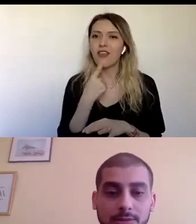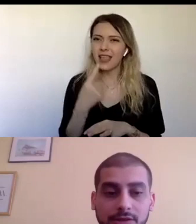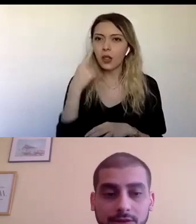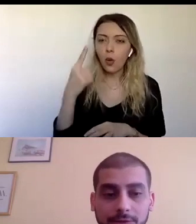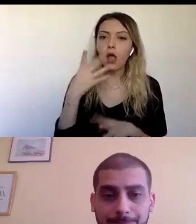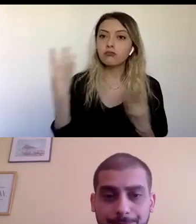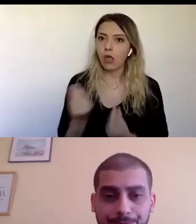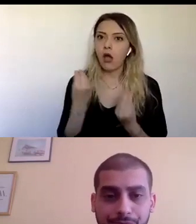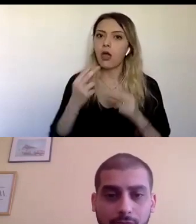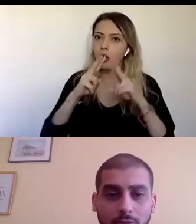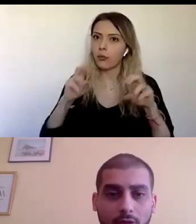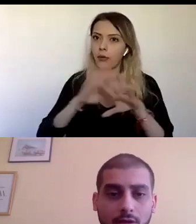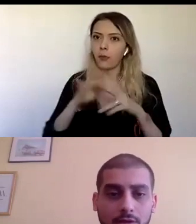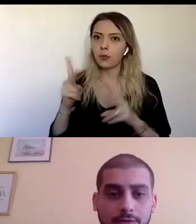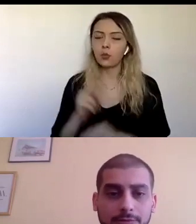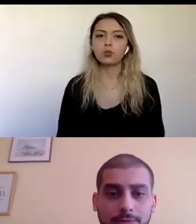sonuçlar alabilirsiniz.